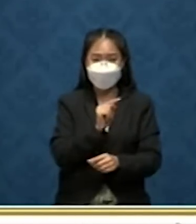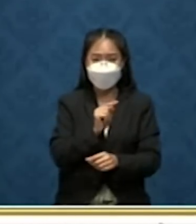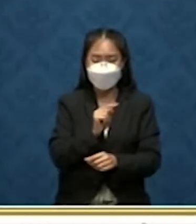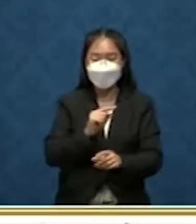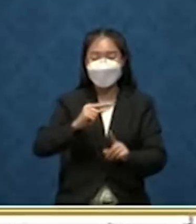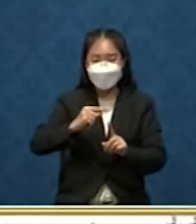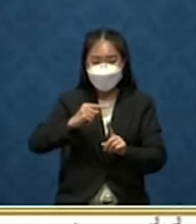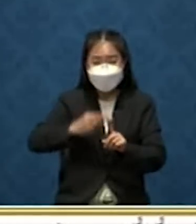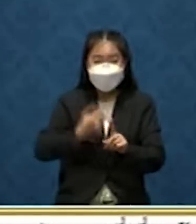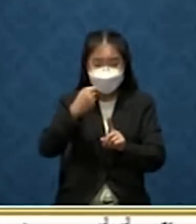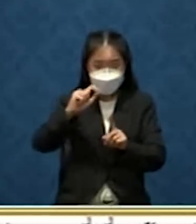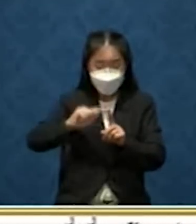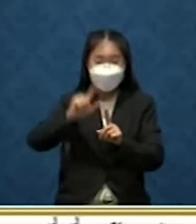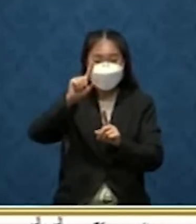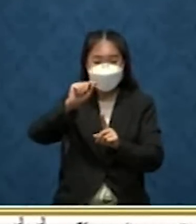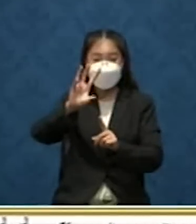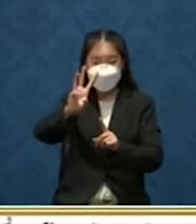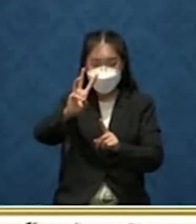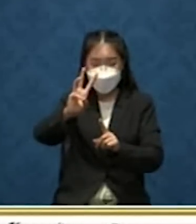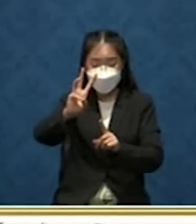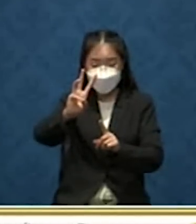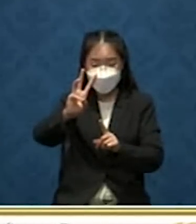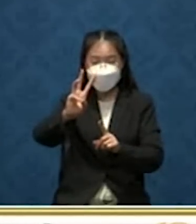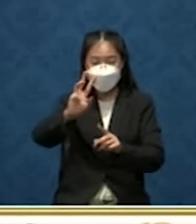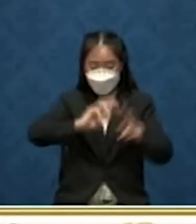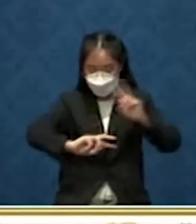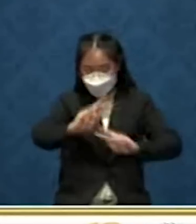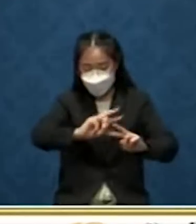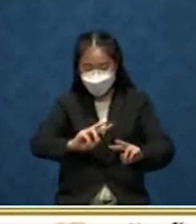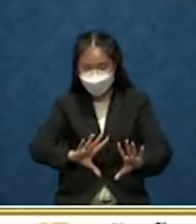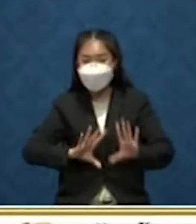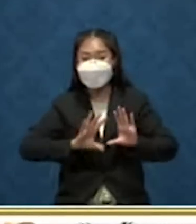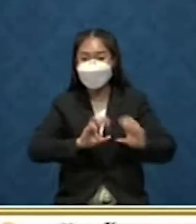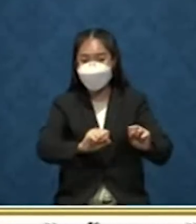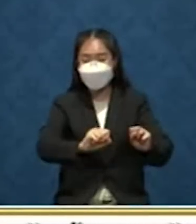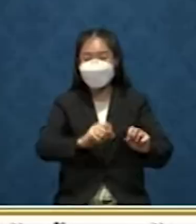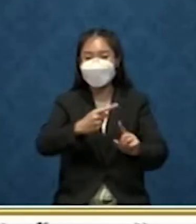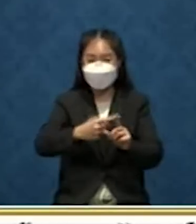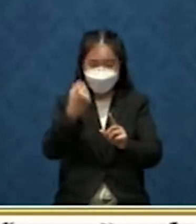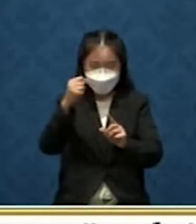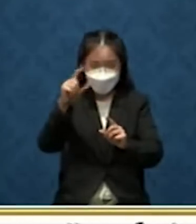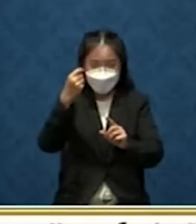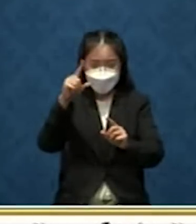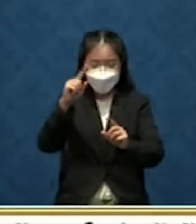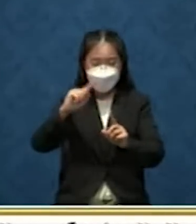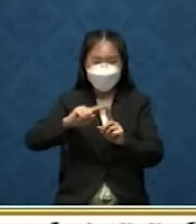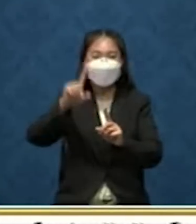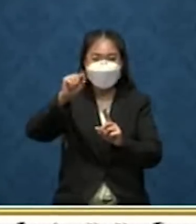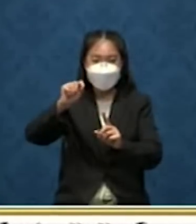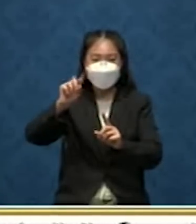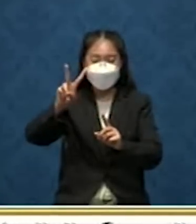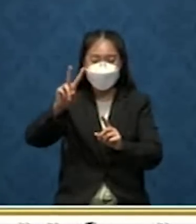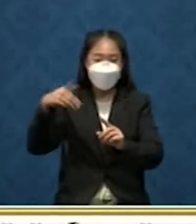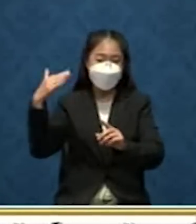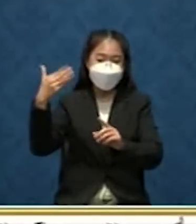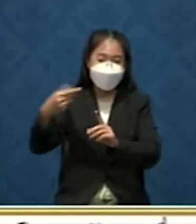่ยีบหกตูลาแต่เพิ่งมาออกหมายจับตู้หาว 22 พฤษจิกาผ่านไปเกือบหนึ่เดือนเต็ ๆ